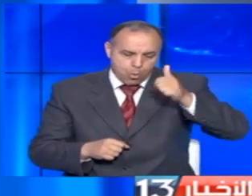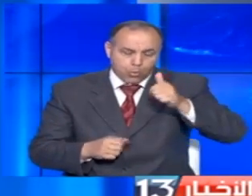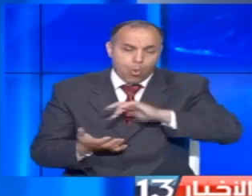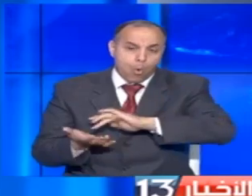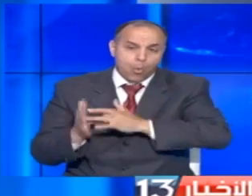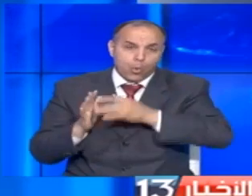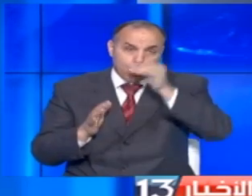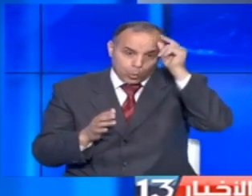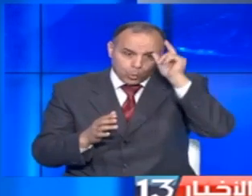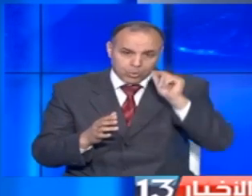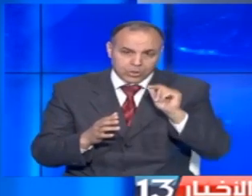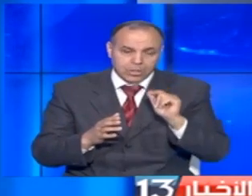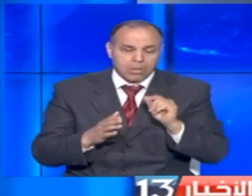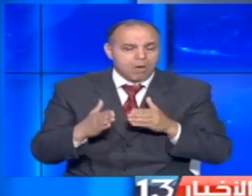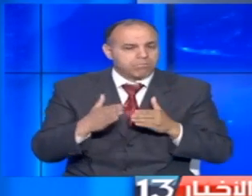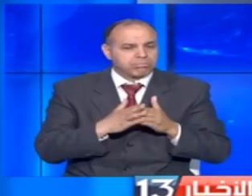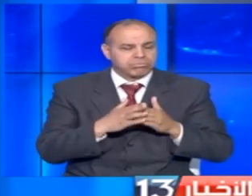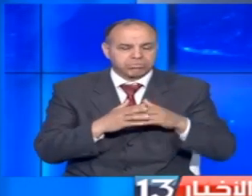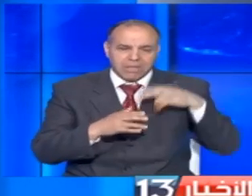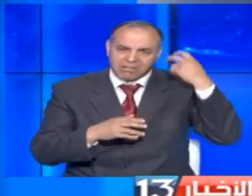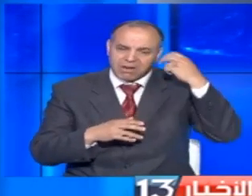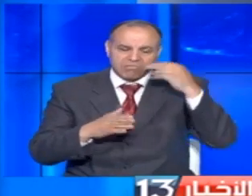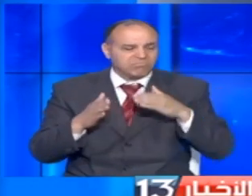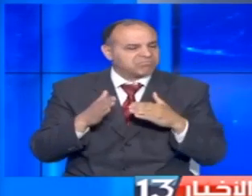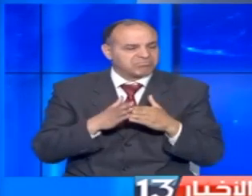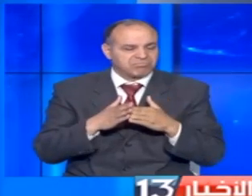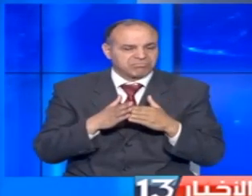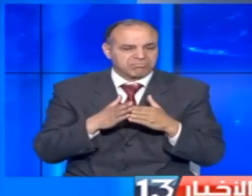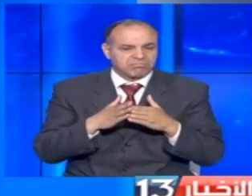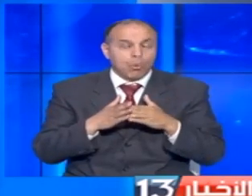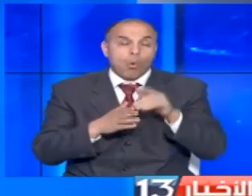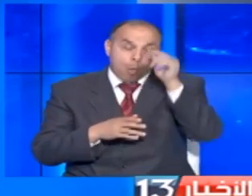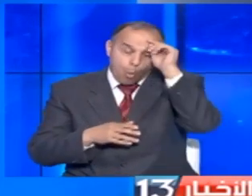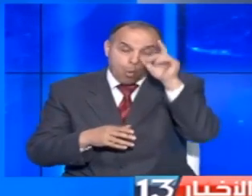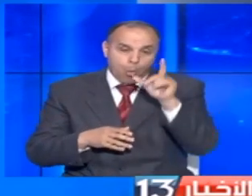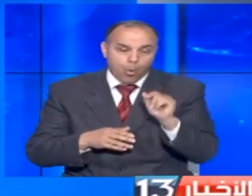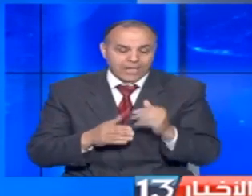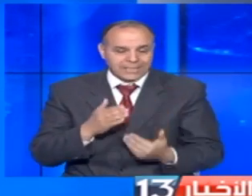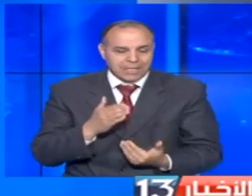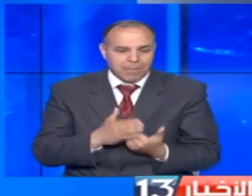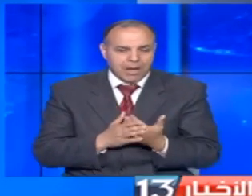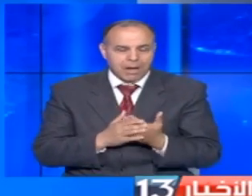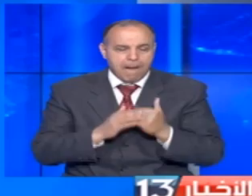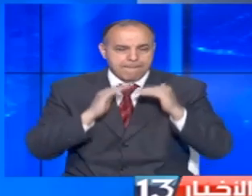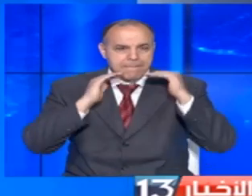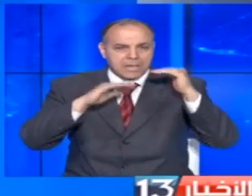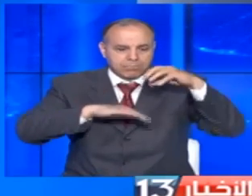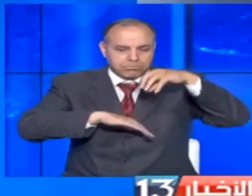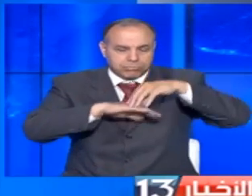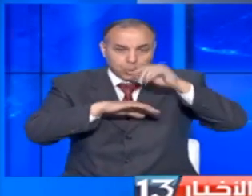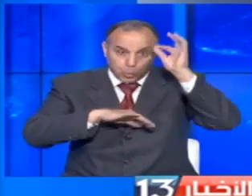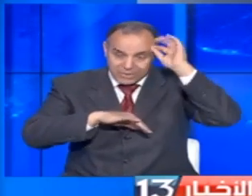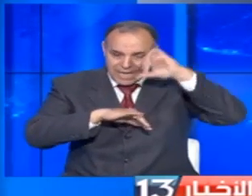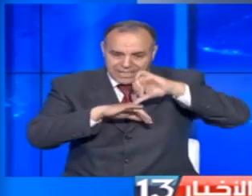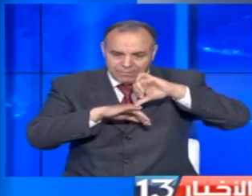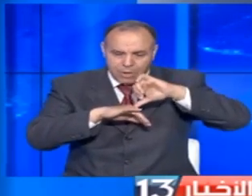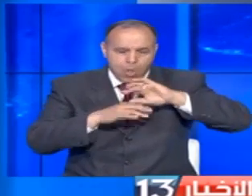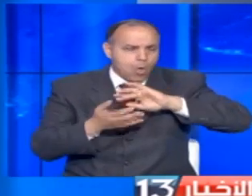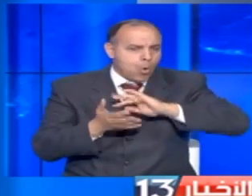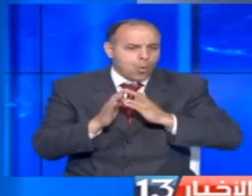انحاء البلاد وتوقفت حركه سير القطارات بالكامل منذ الصباح في المحطه المركزيه بالعاصمه